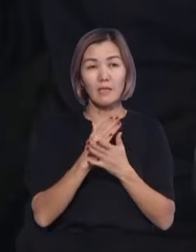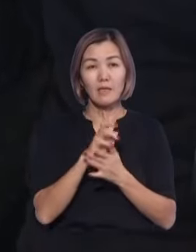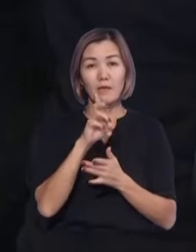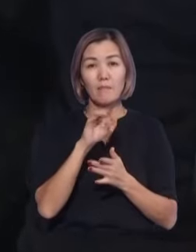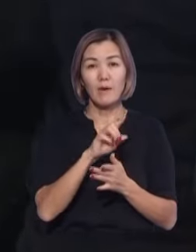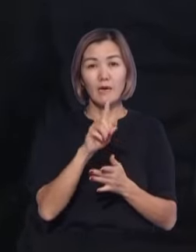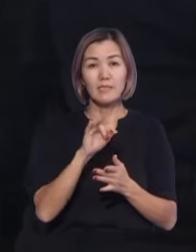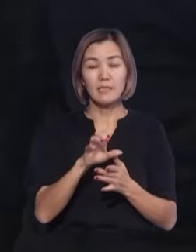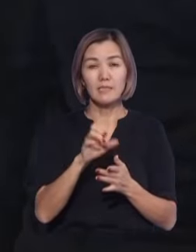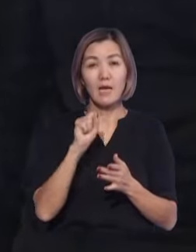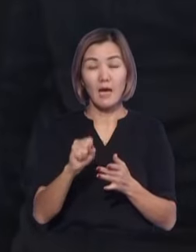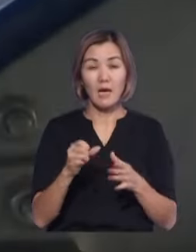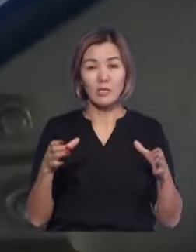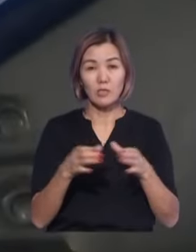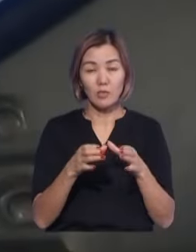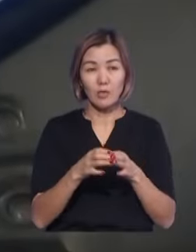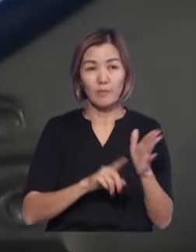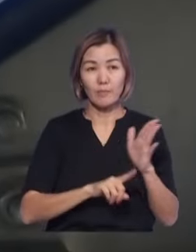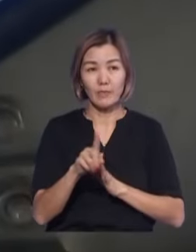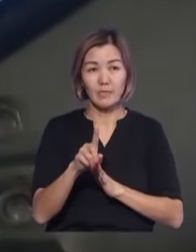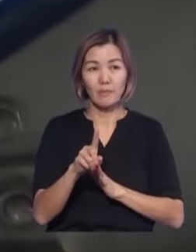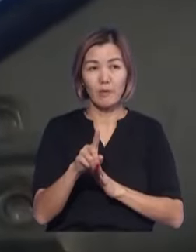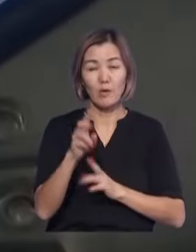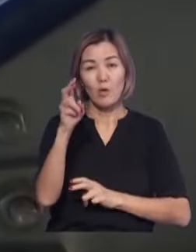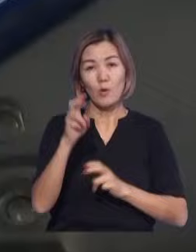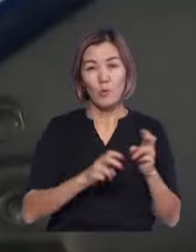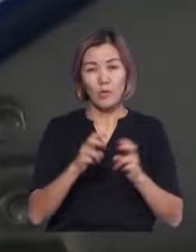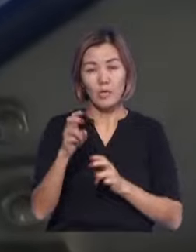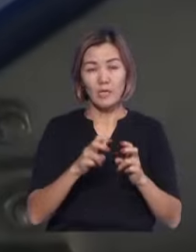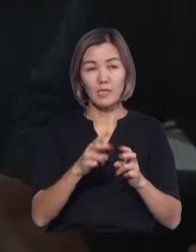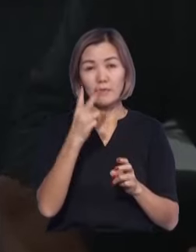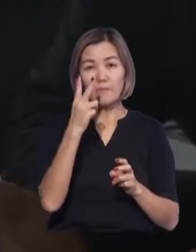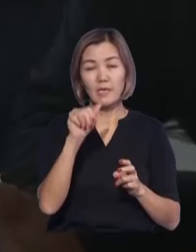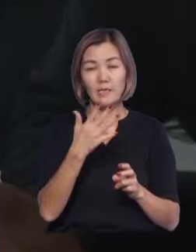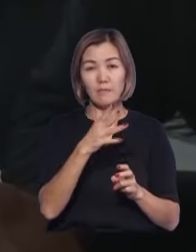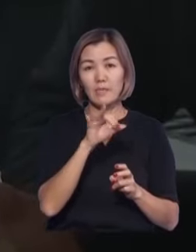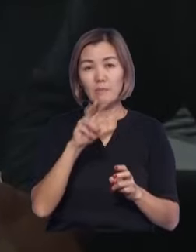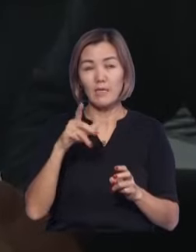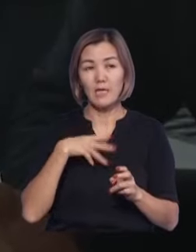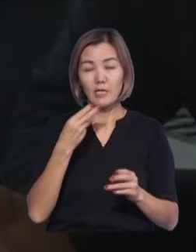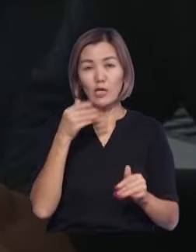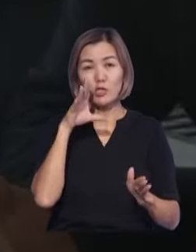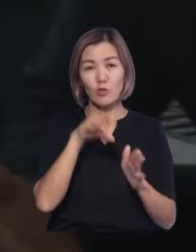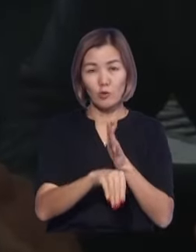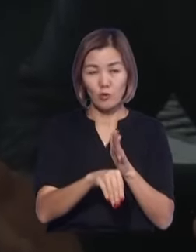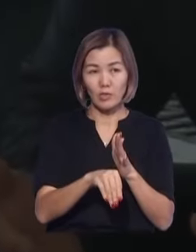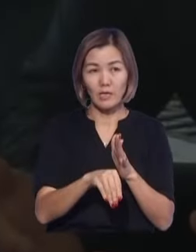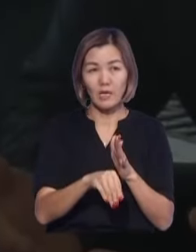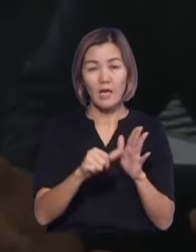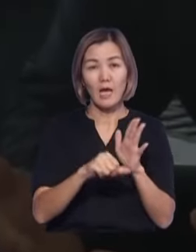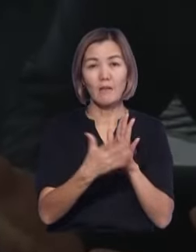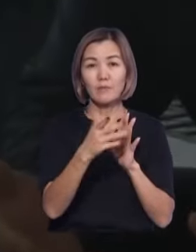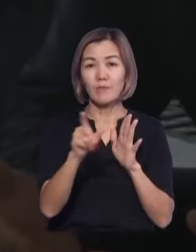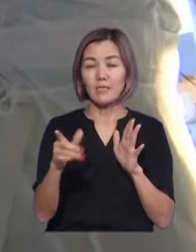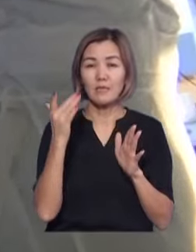А жауапкершілігі шектеулі серіктестігі қолға алған өнеркәсіп ошағына 2,5 миллиард теңге жұмсалып отыр. 65